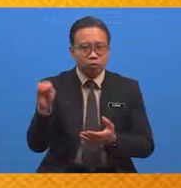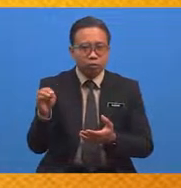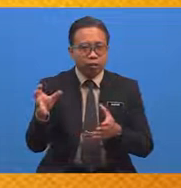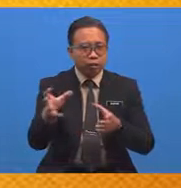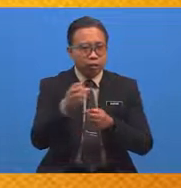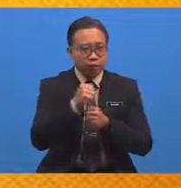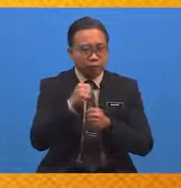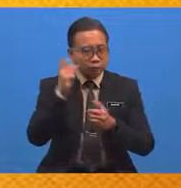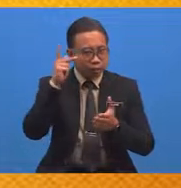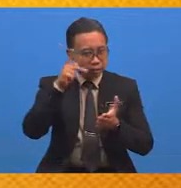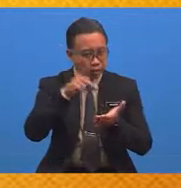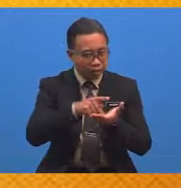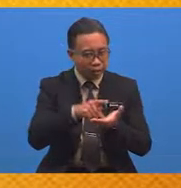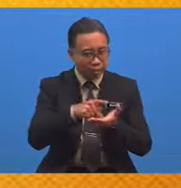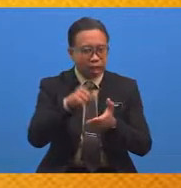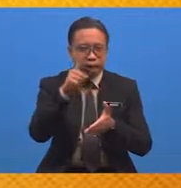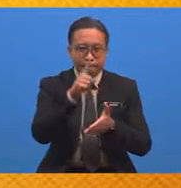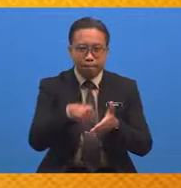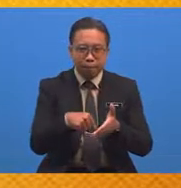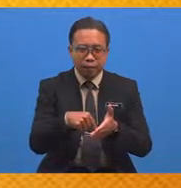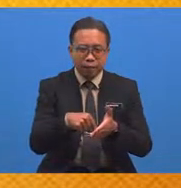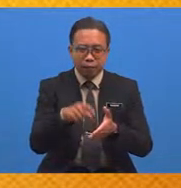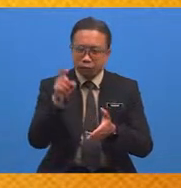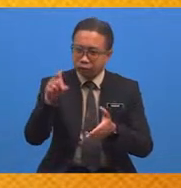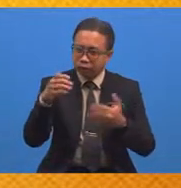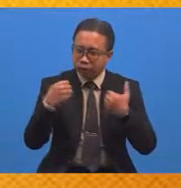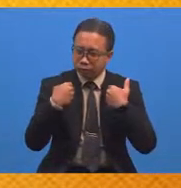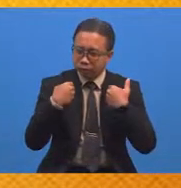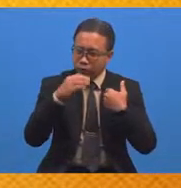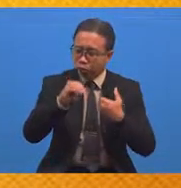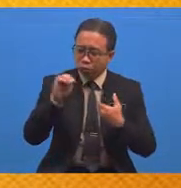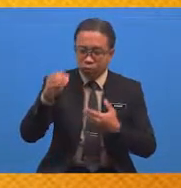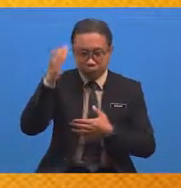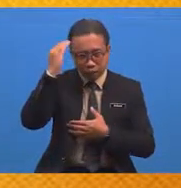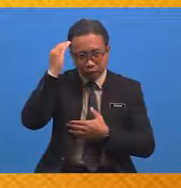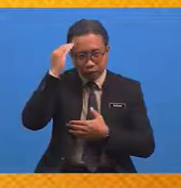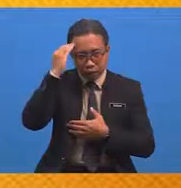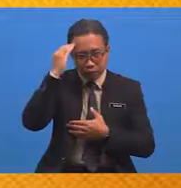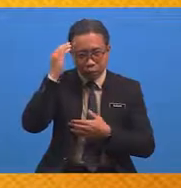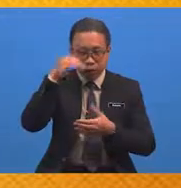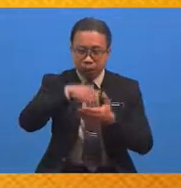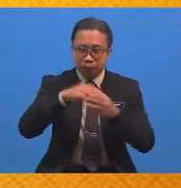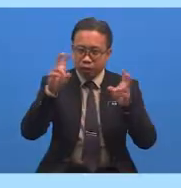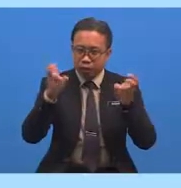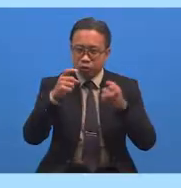dapat mengenal pasti Apa yang perlu dikuasai dalam tajuk ini